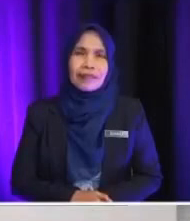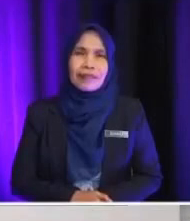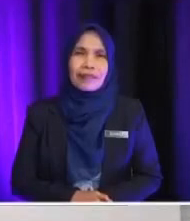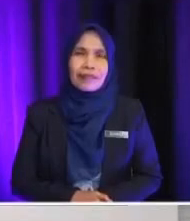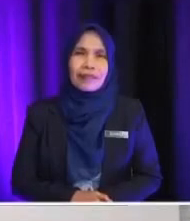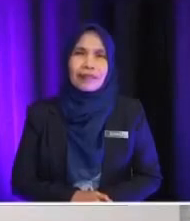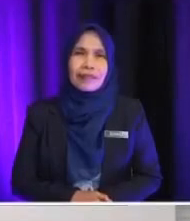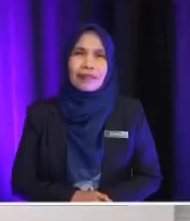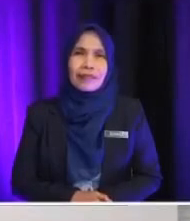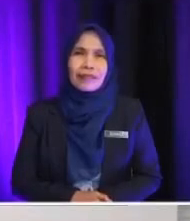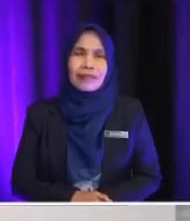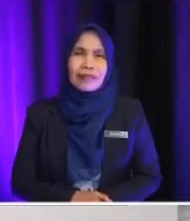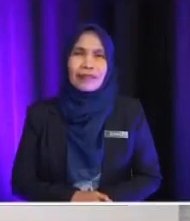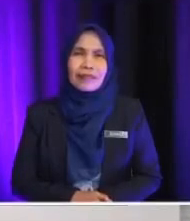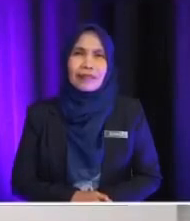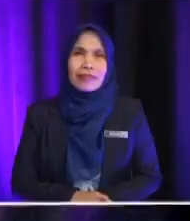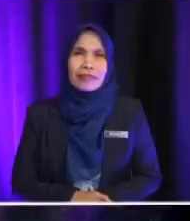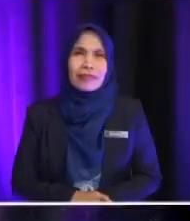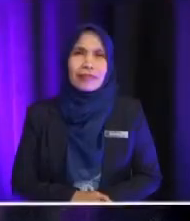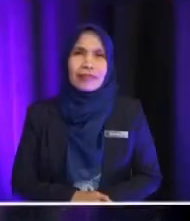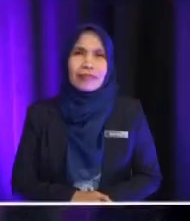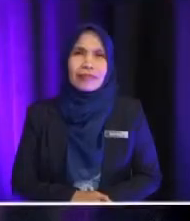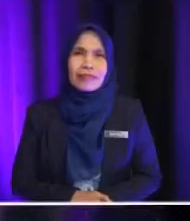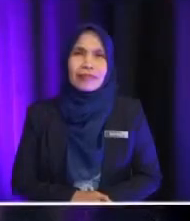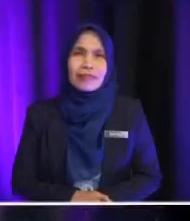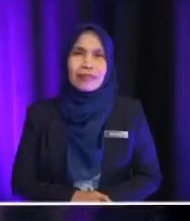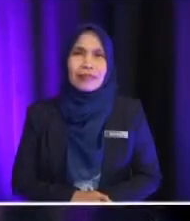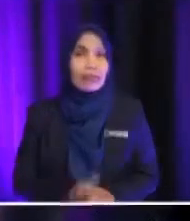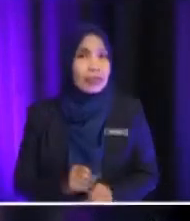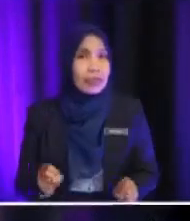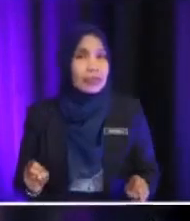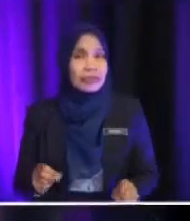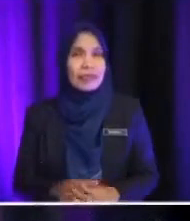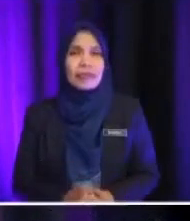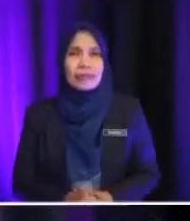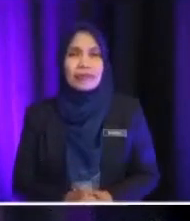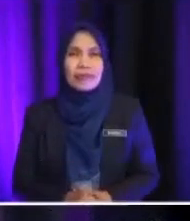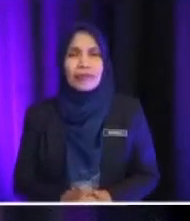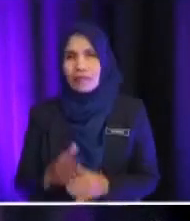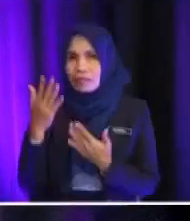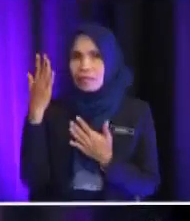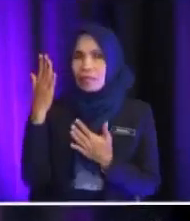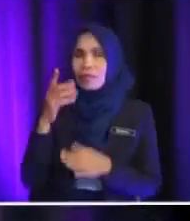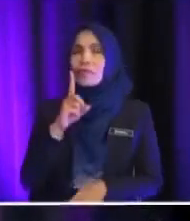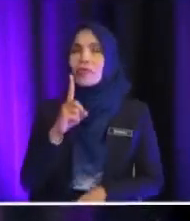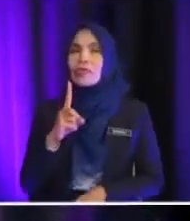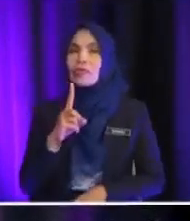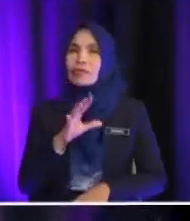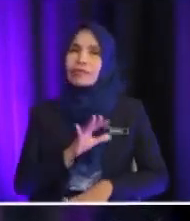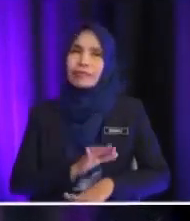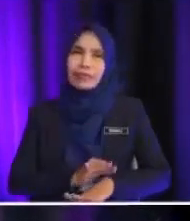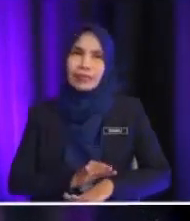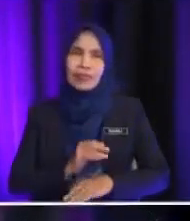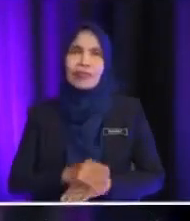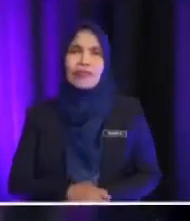Okey. Jadi cikgu ada? Okey, siap dah cikgu? Jadi kita akan tunggu. Kita akan tunggu 1 jam.